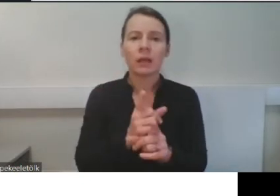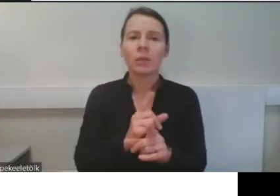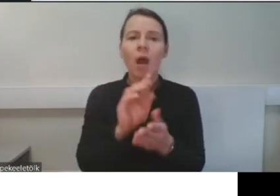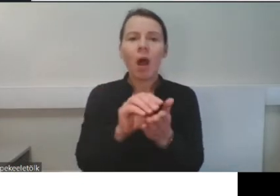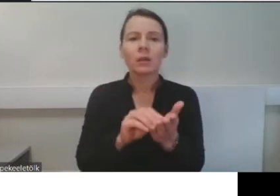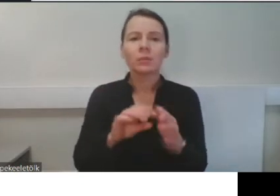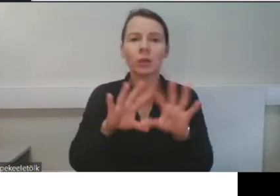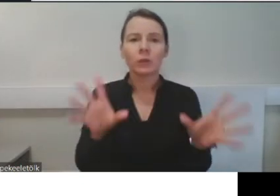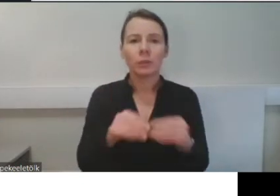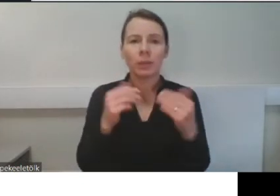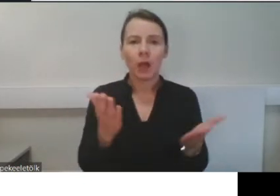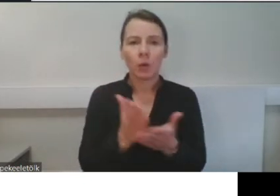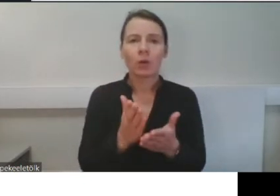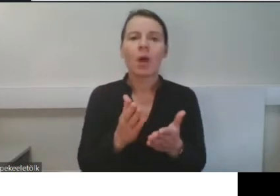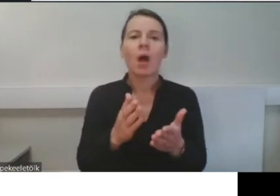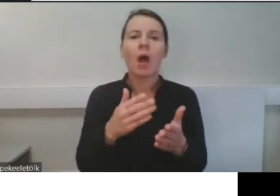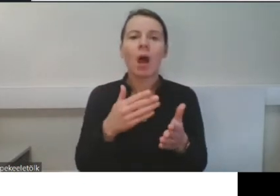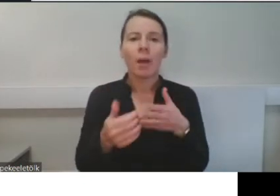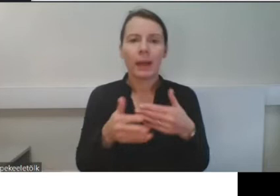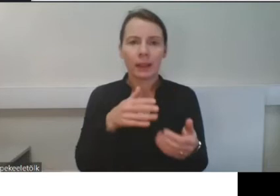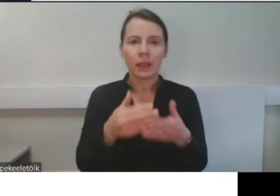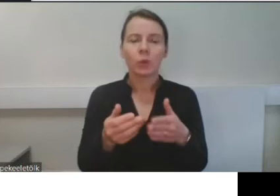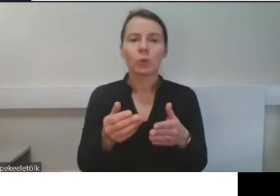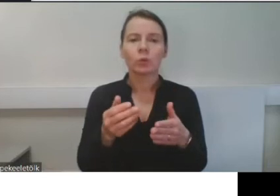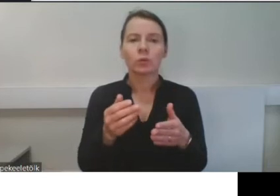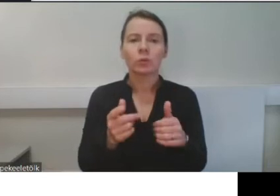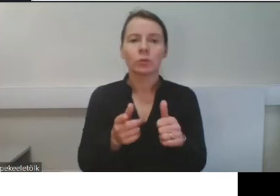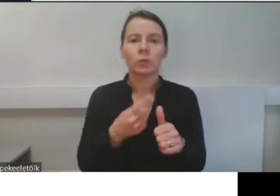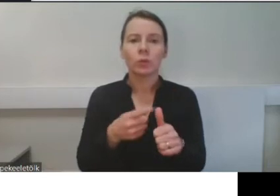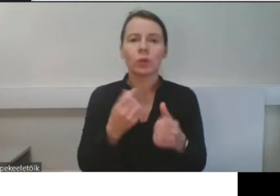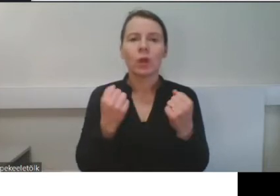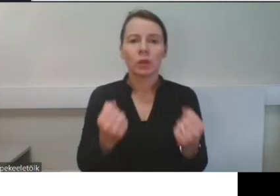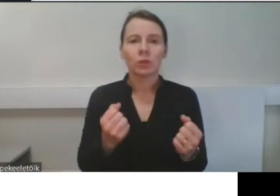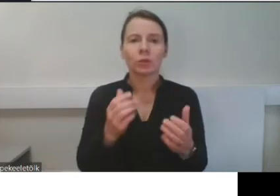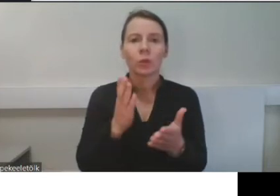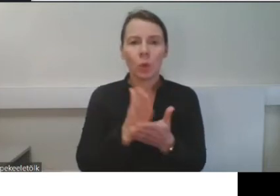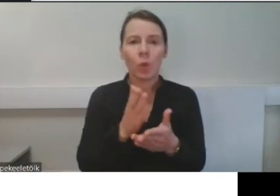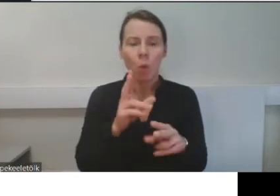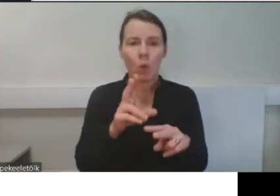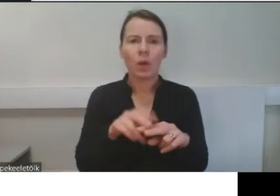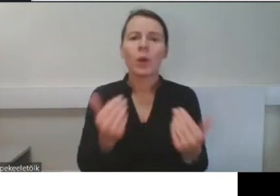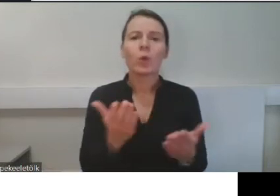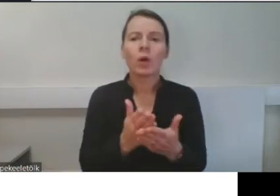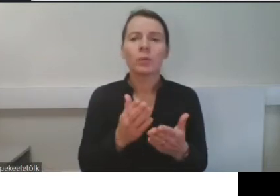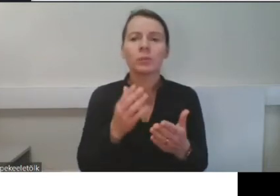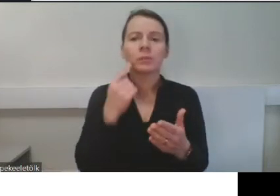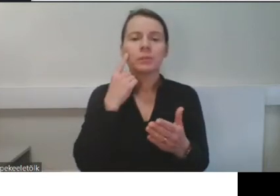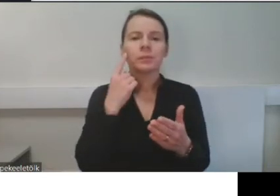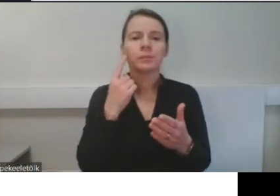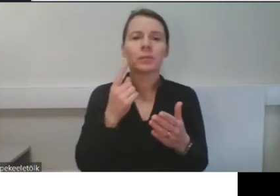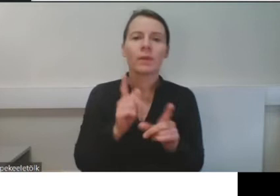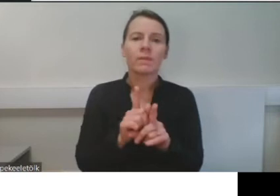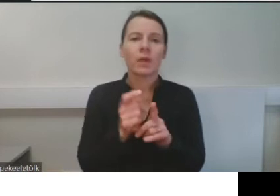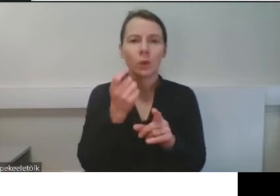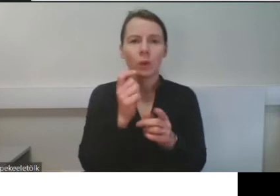kohta. Ja avalikus vaates on andmed jällegi kättesaadavad maakondlikus lõikes. Kui